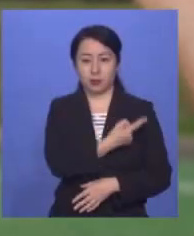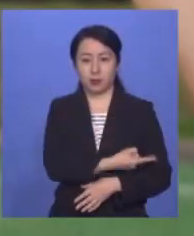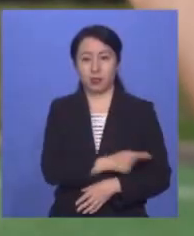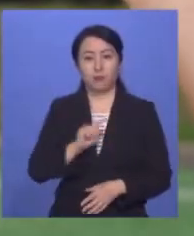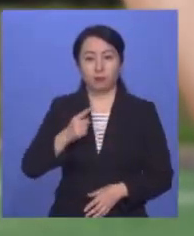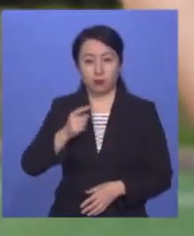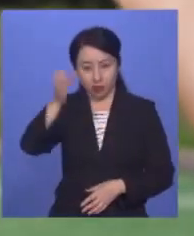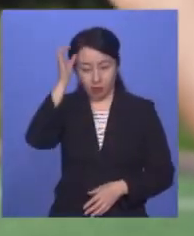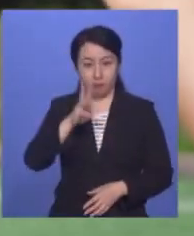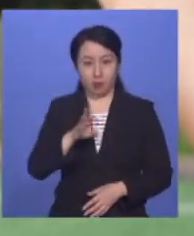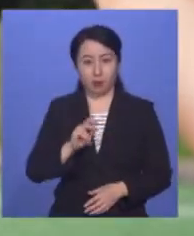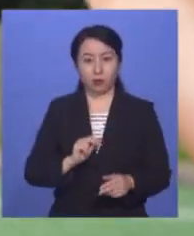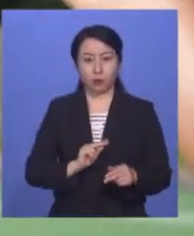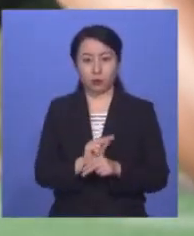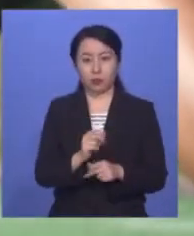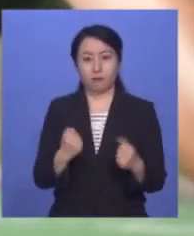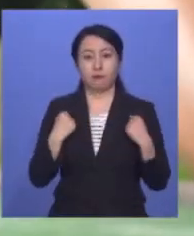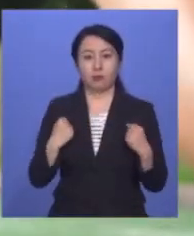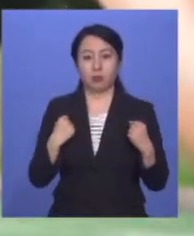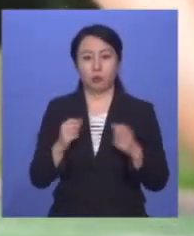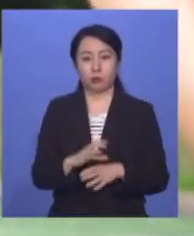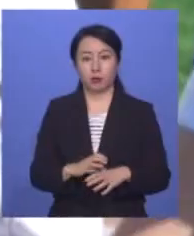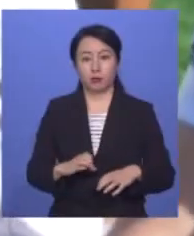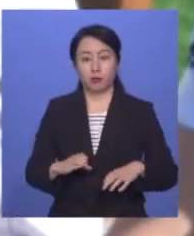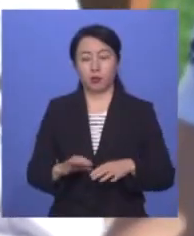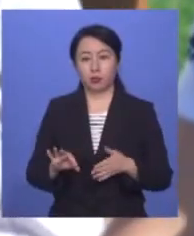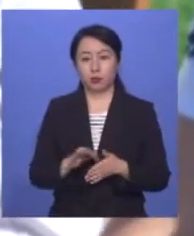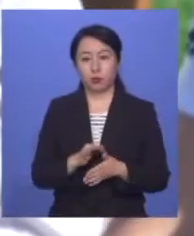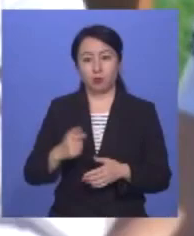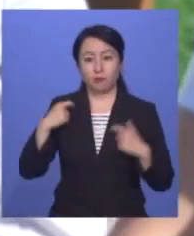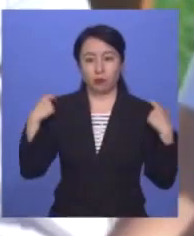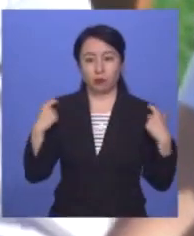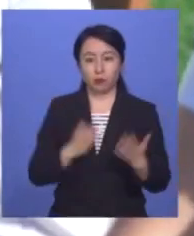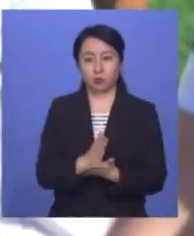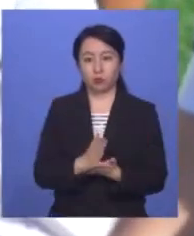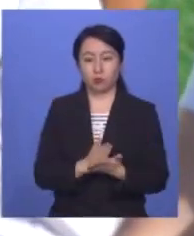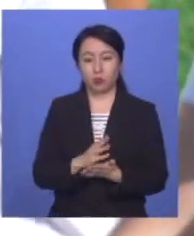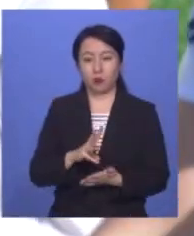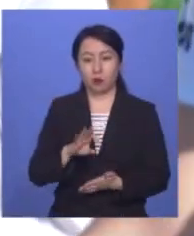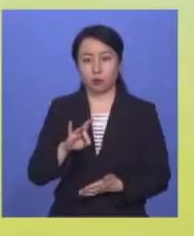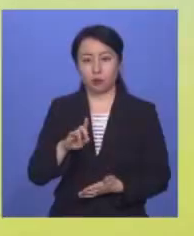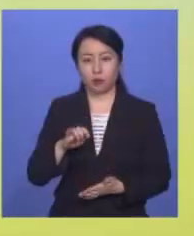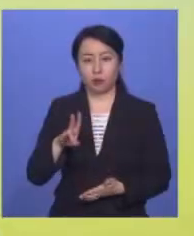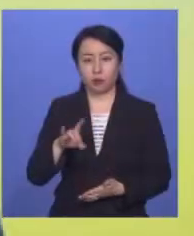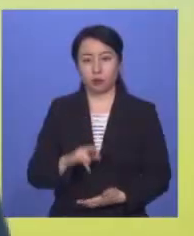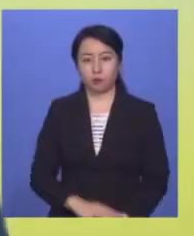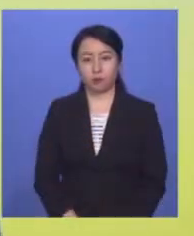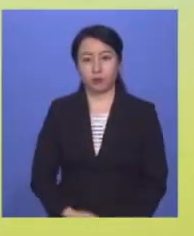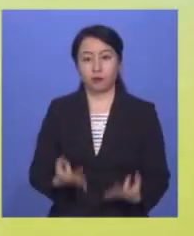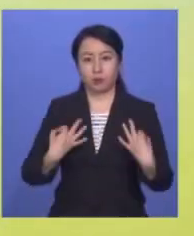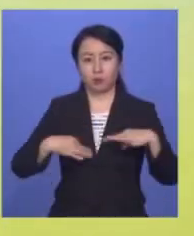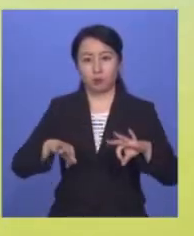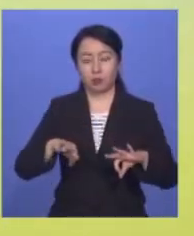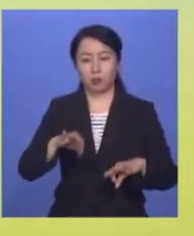первому образованию Марлен – преподаватель физической культуры и спорта. Срочную воинскую службу проходил в рядах морской пехоты. В свободное время